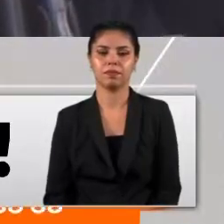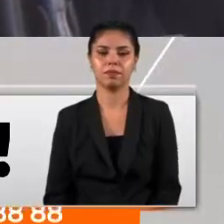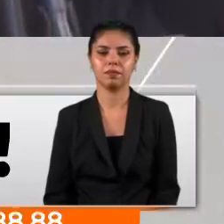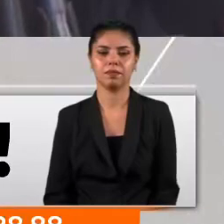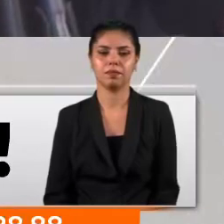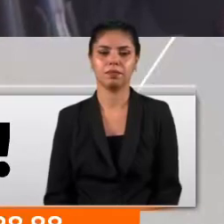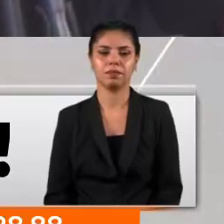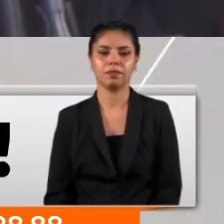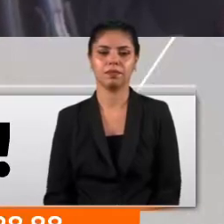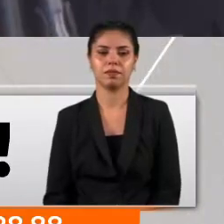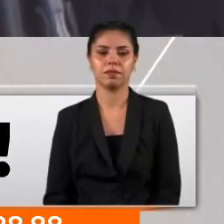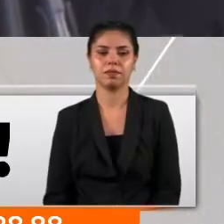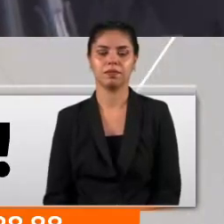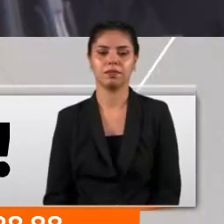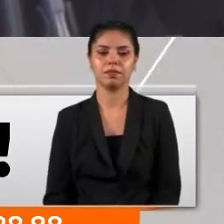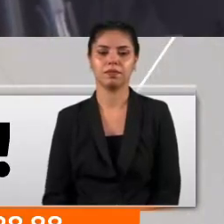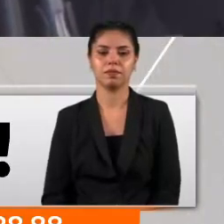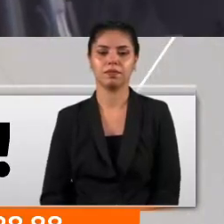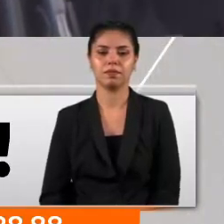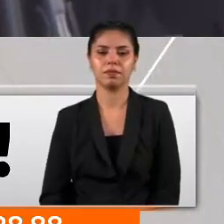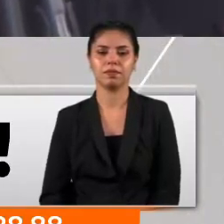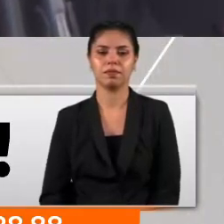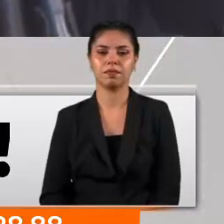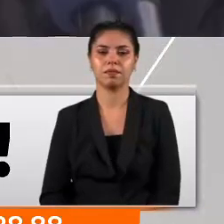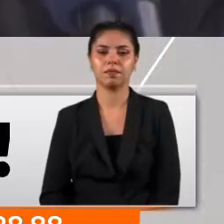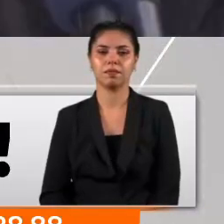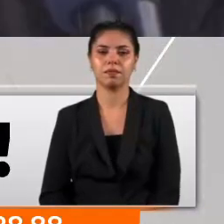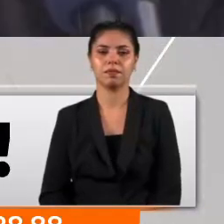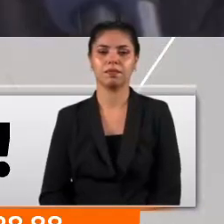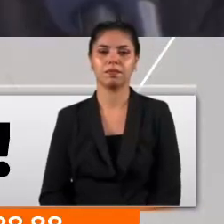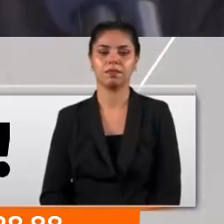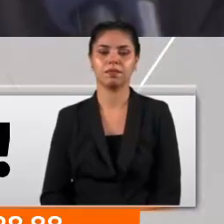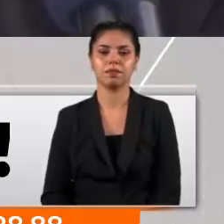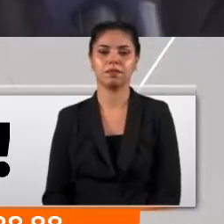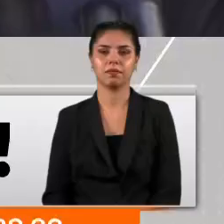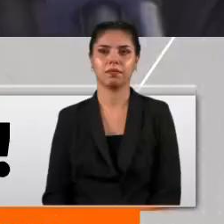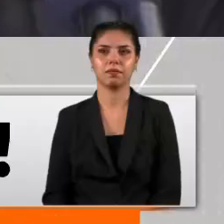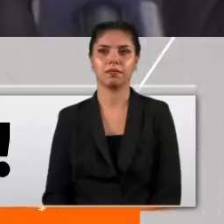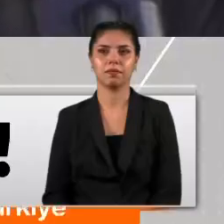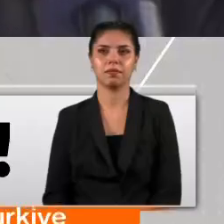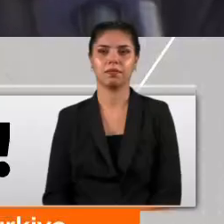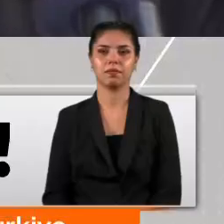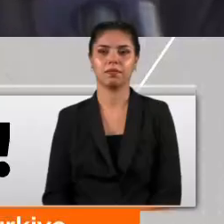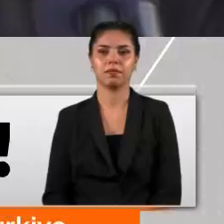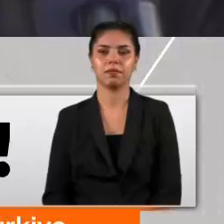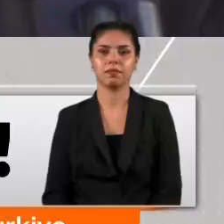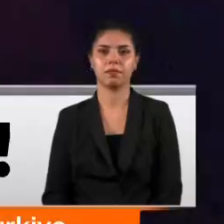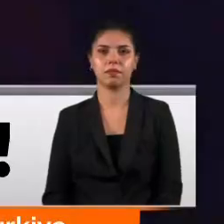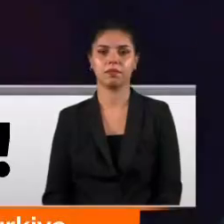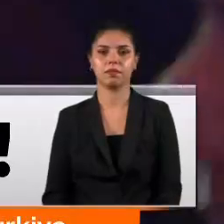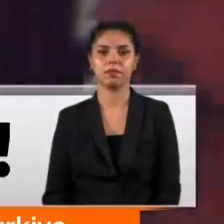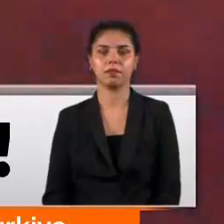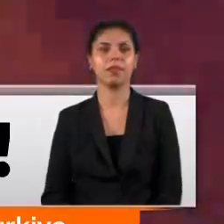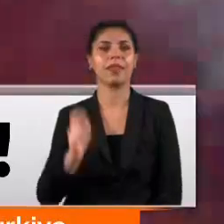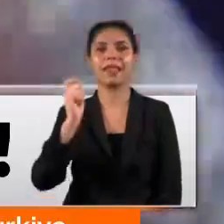diyorsa bizim delege kulağına söyleneni değil kulağına duyduğunu yapar buna yürekten inanıyorum